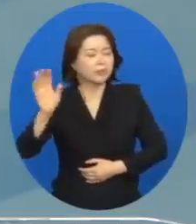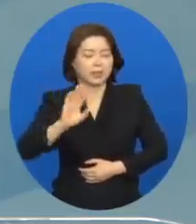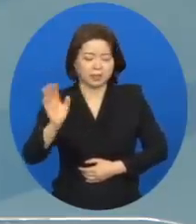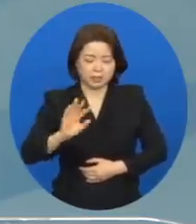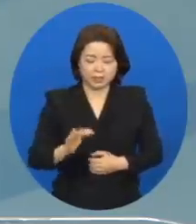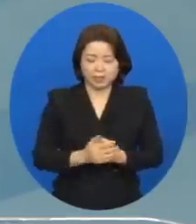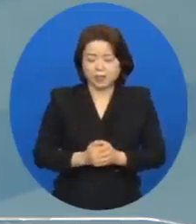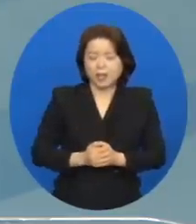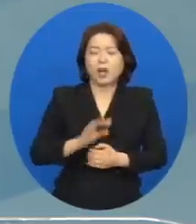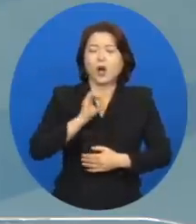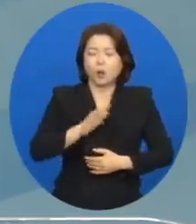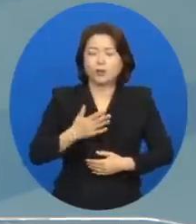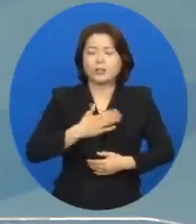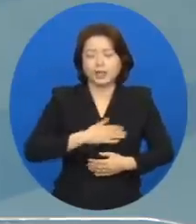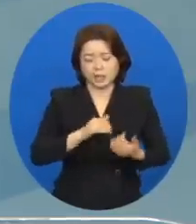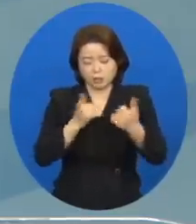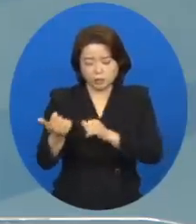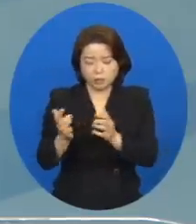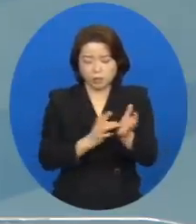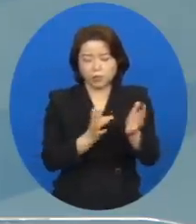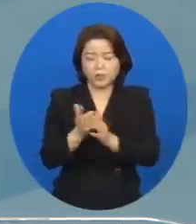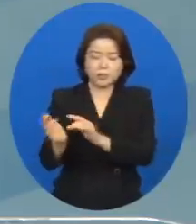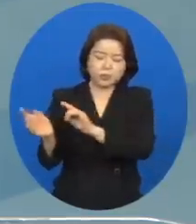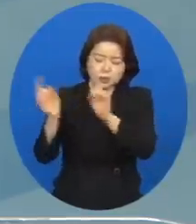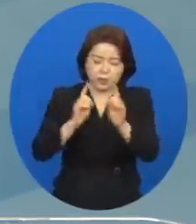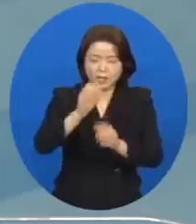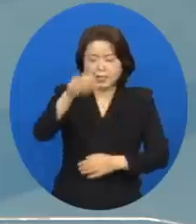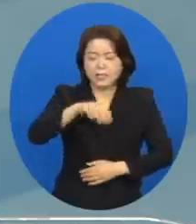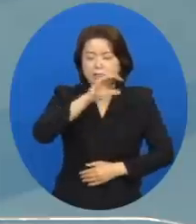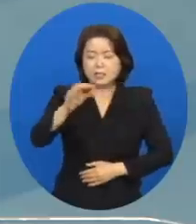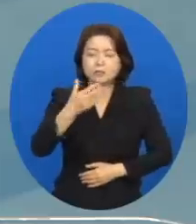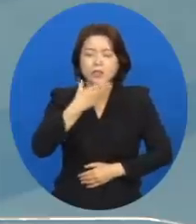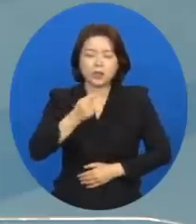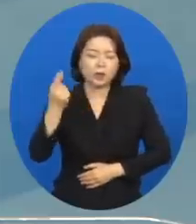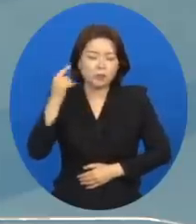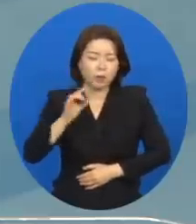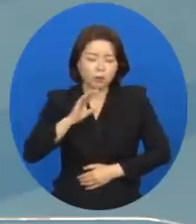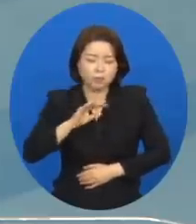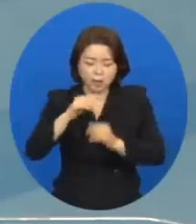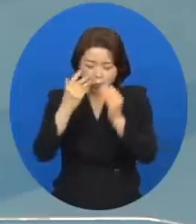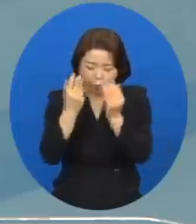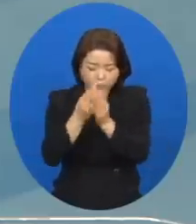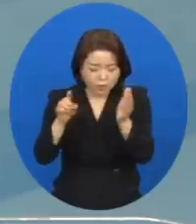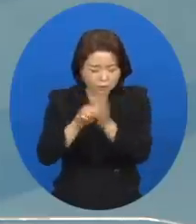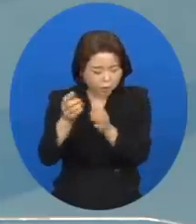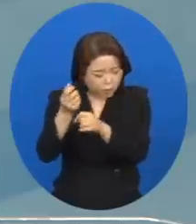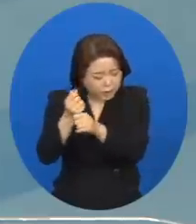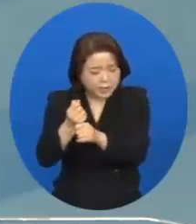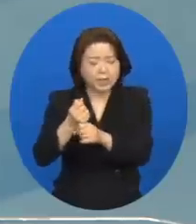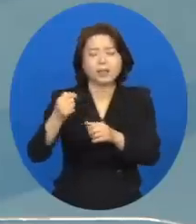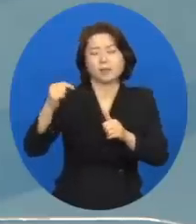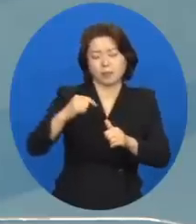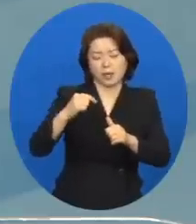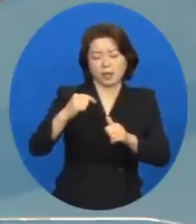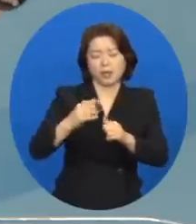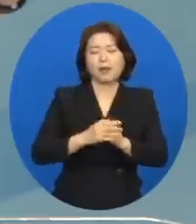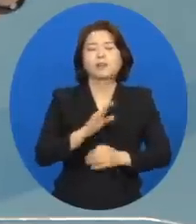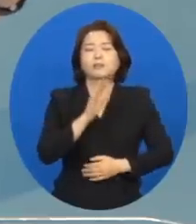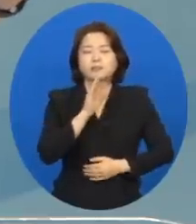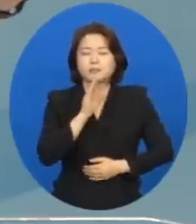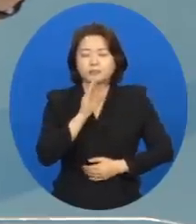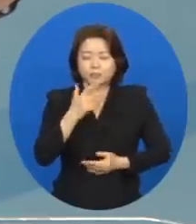오직 나는 죽고 예수로 사는 십자가의 복음을 온전히 믿고 의지하게 하시니 주님만